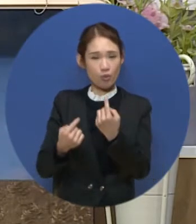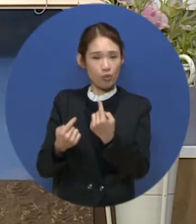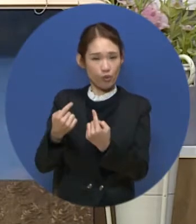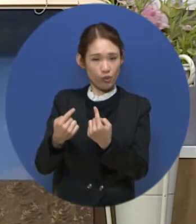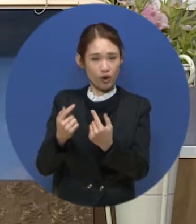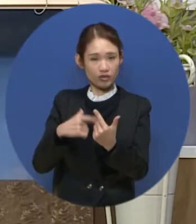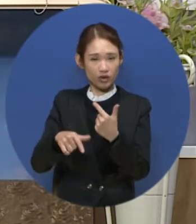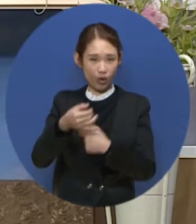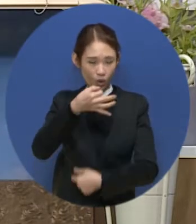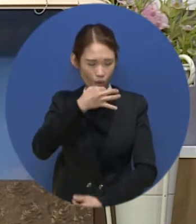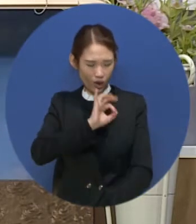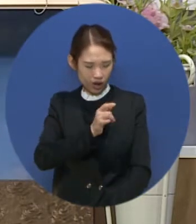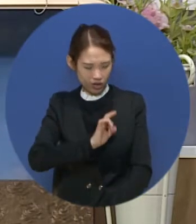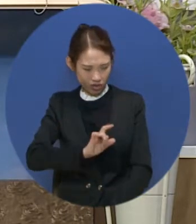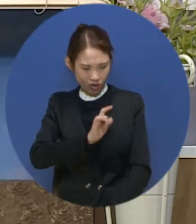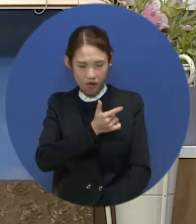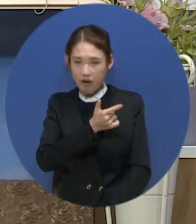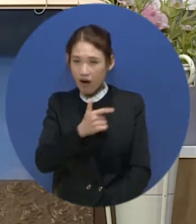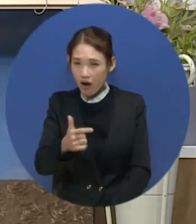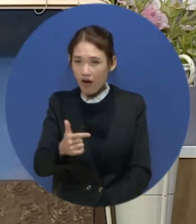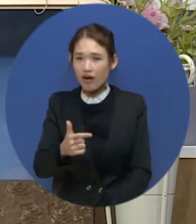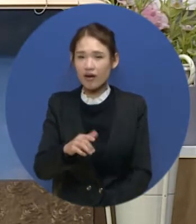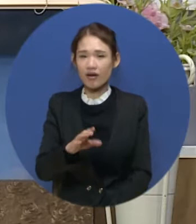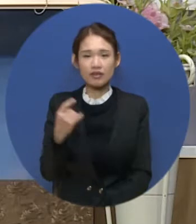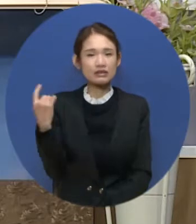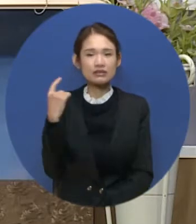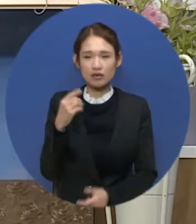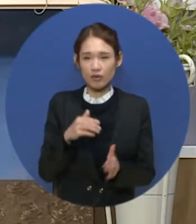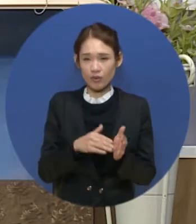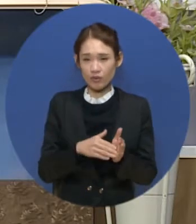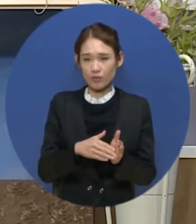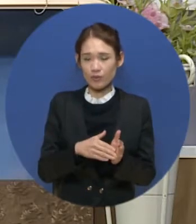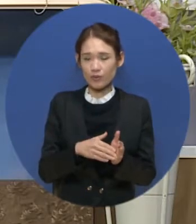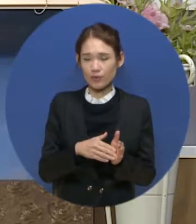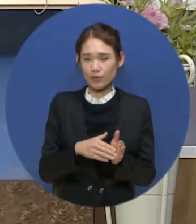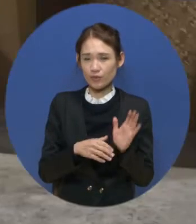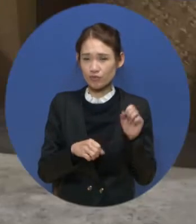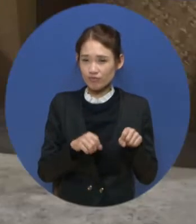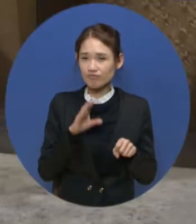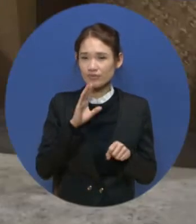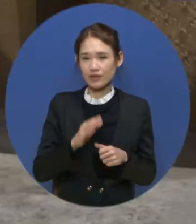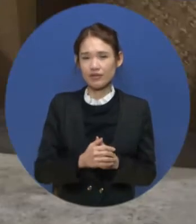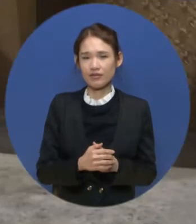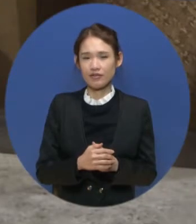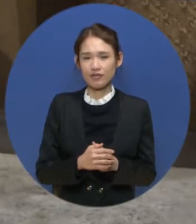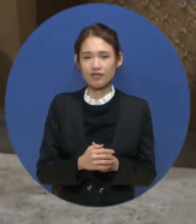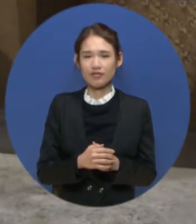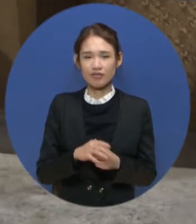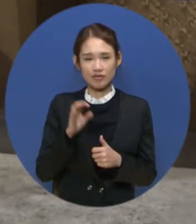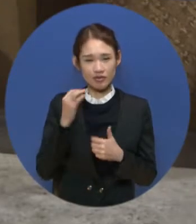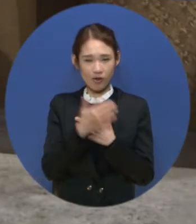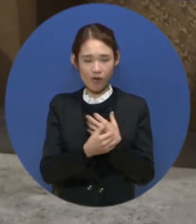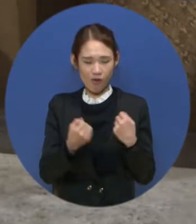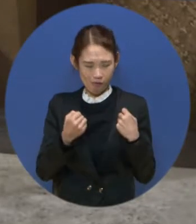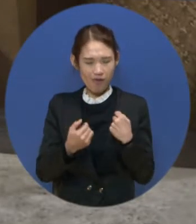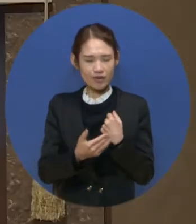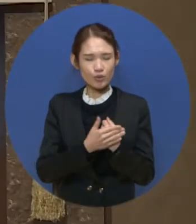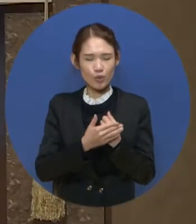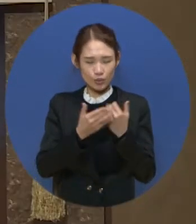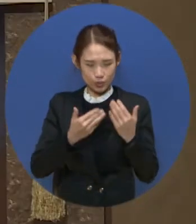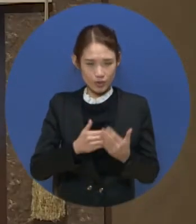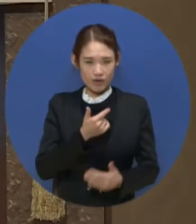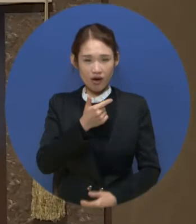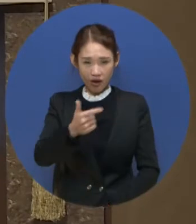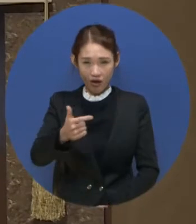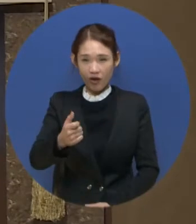것보다 훨씬 효과가 더 크다고 들었었던 네. 것 같거든요. 그렇죠. 네. 그게 이제 보면 건강에도 도움을 주고